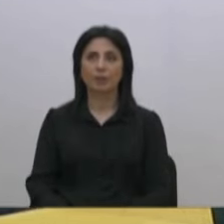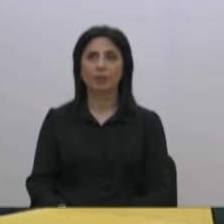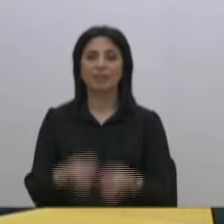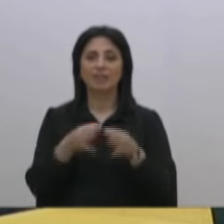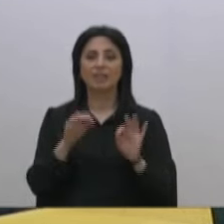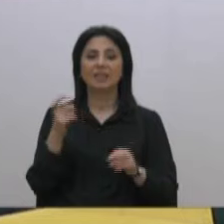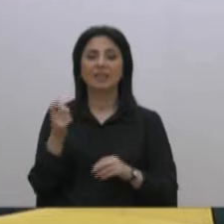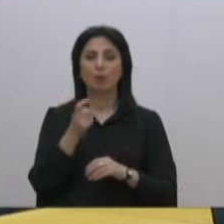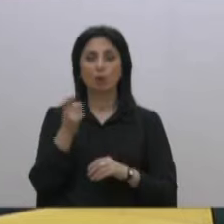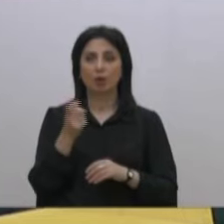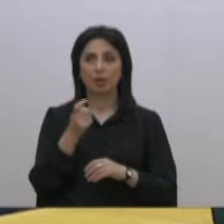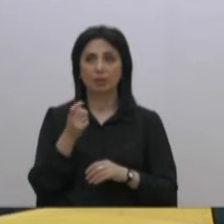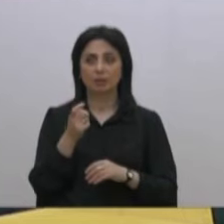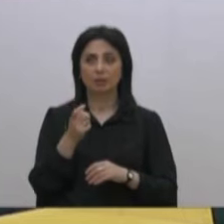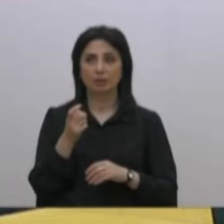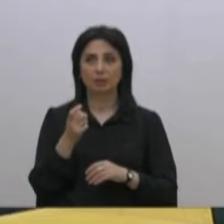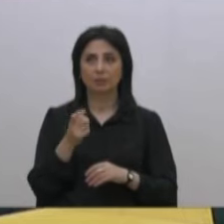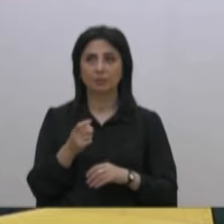დემოკრატიის